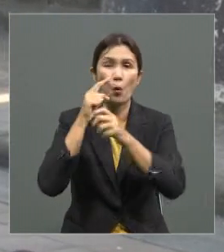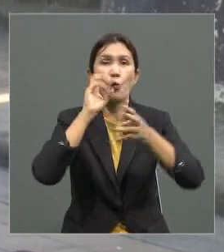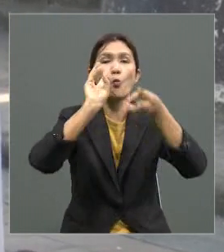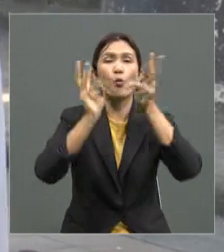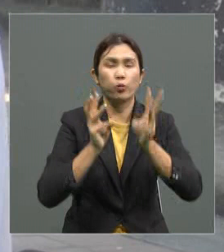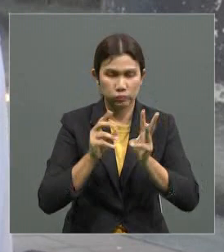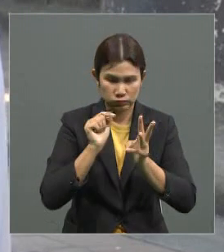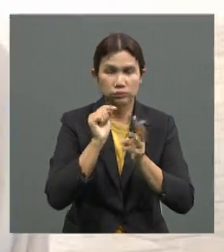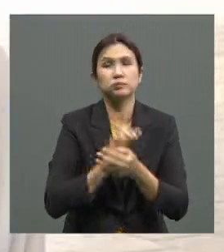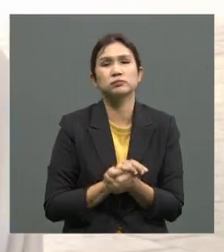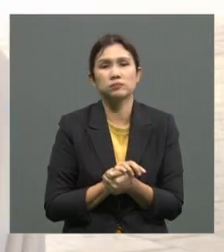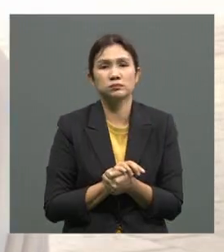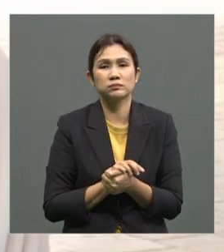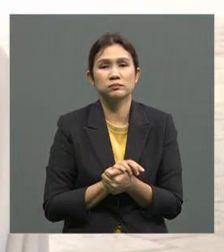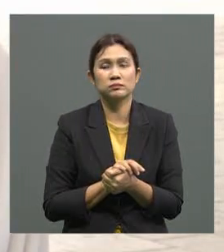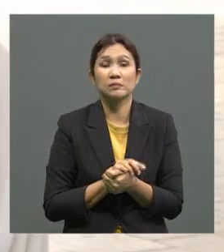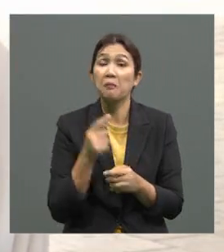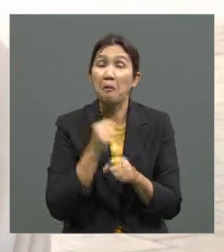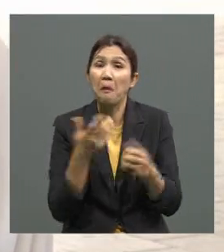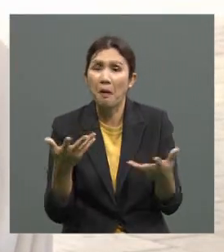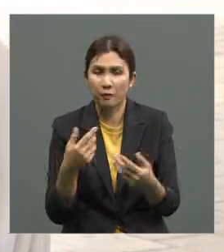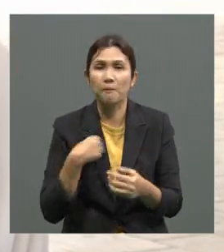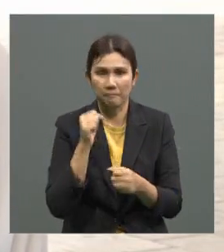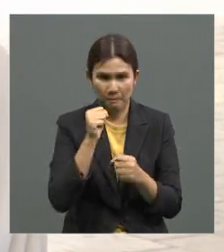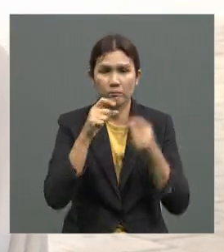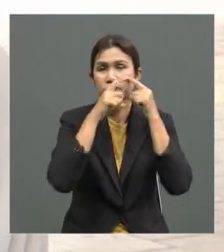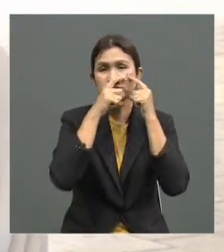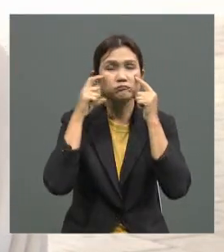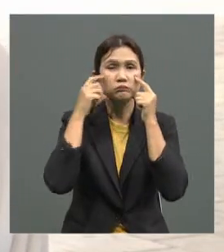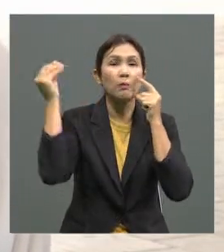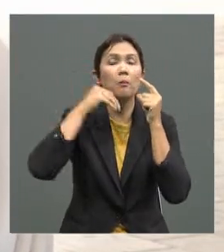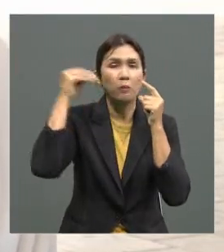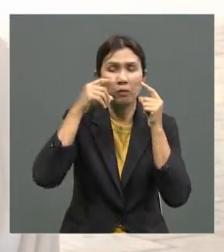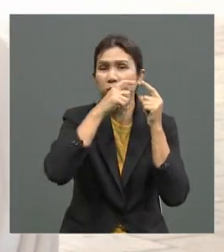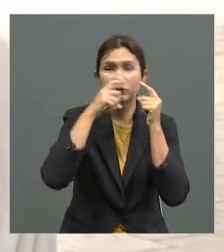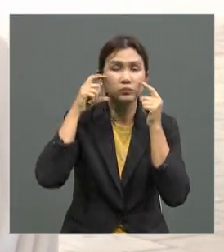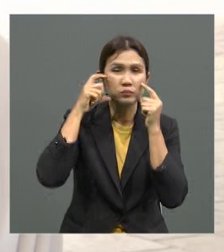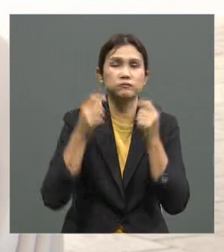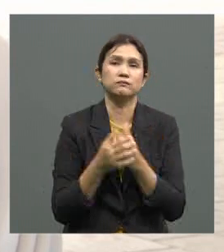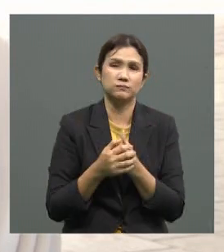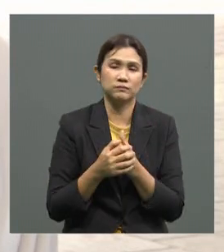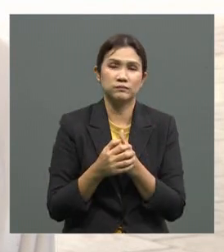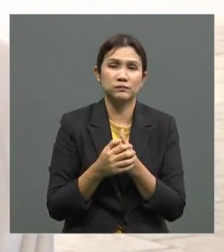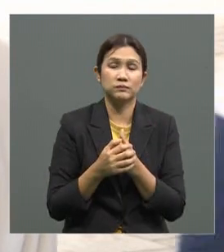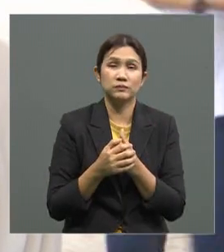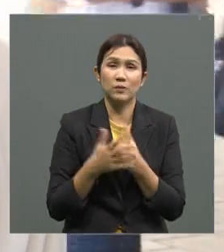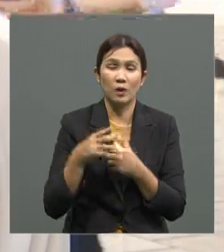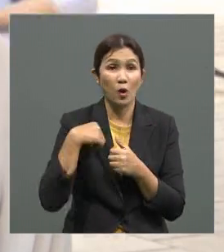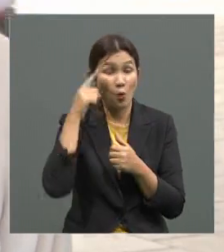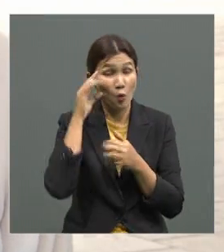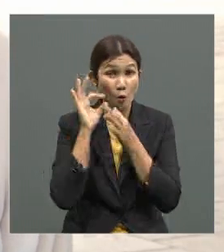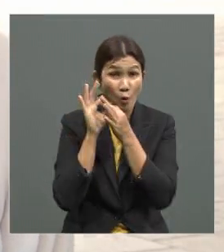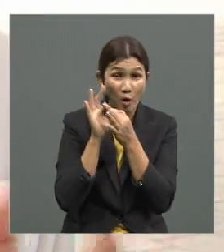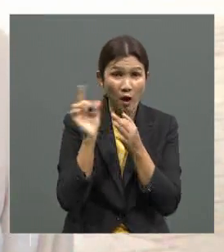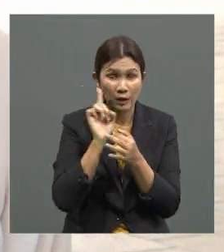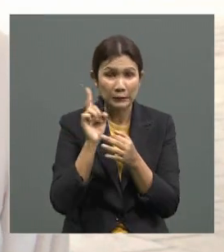PM 2.5 อะไรเงี้ยครับ ย ัง ไงบ้างคะ ก็พยายามใส่แมสบ่อยๆอะค่ะ แล้วเรามีความกังวลใจไหมคะ